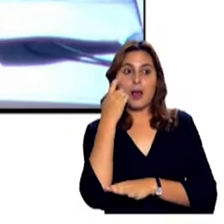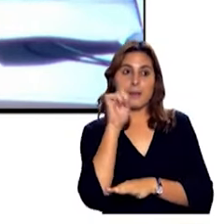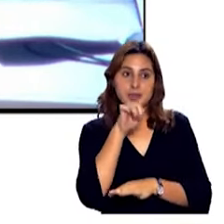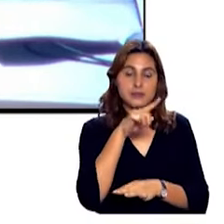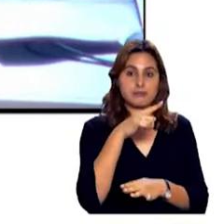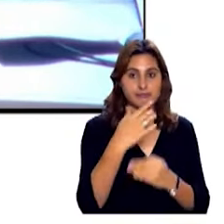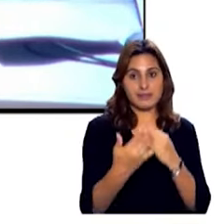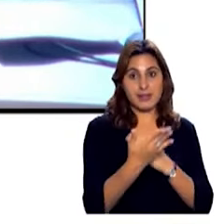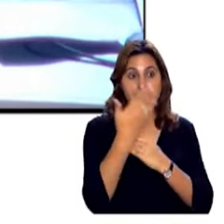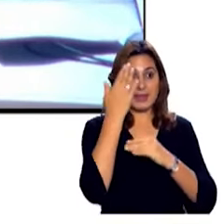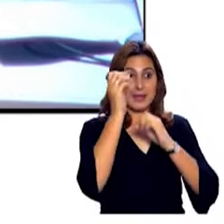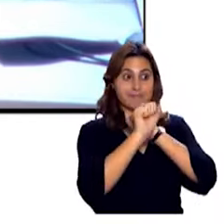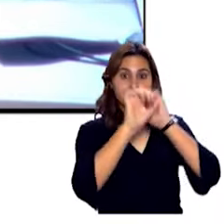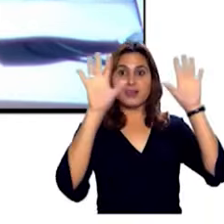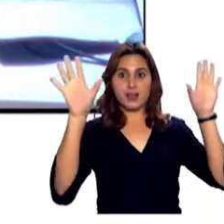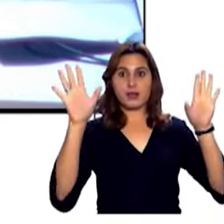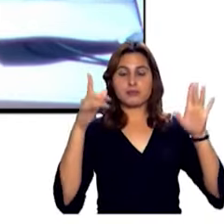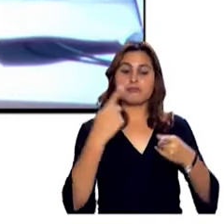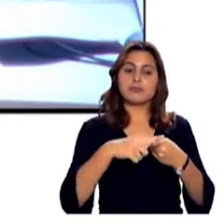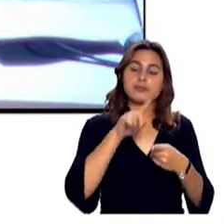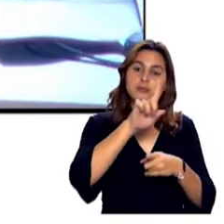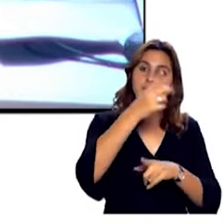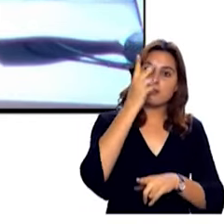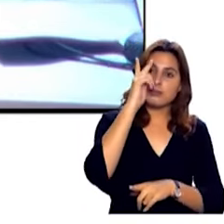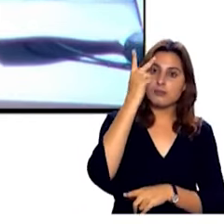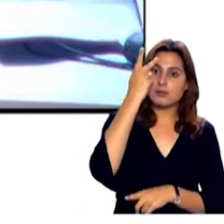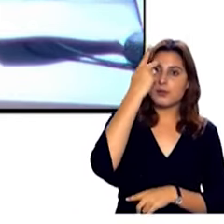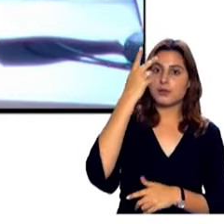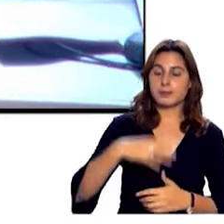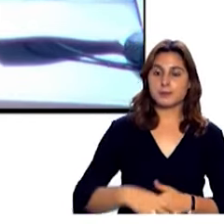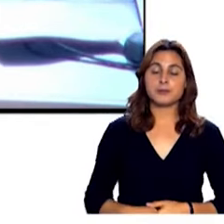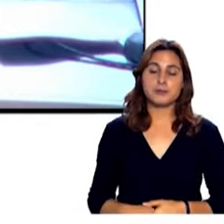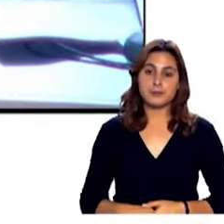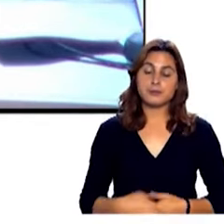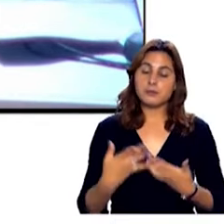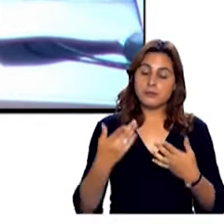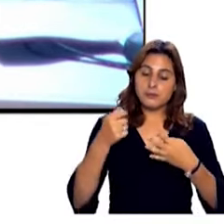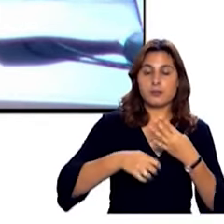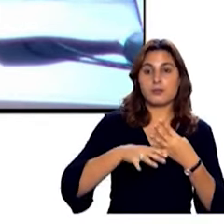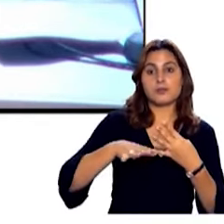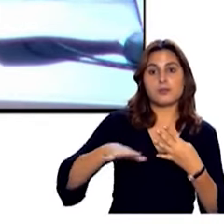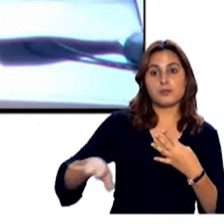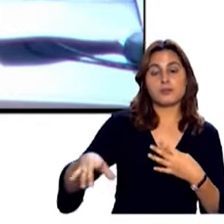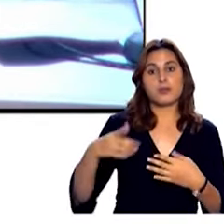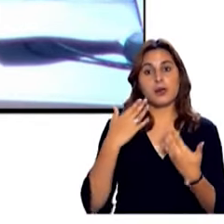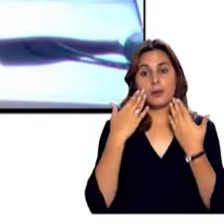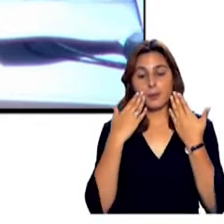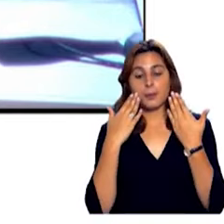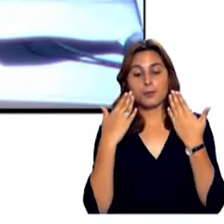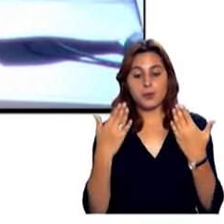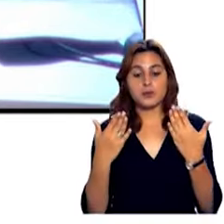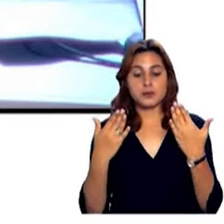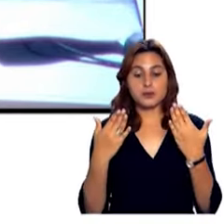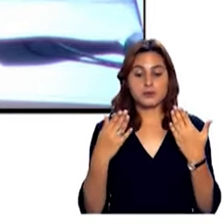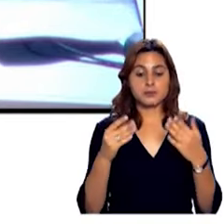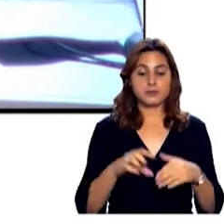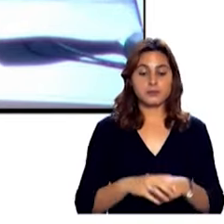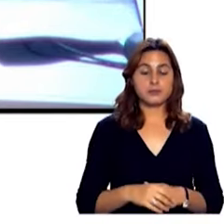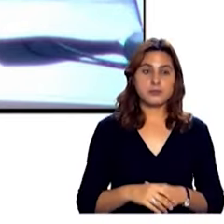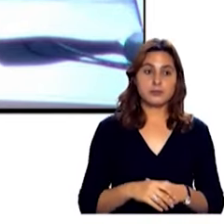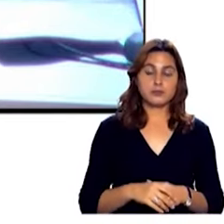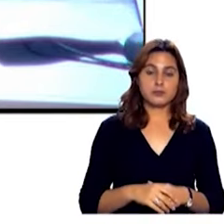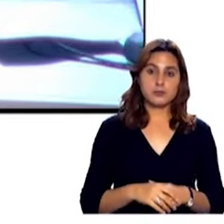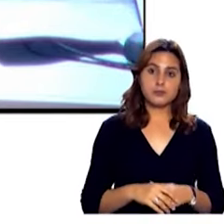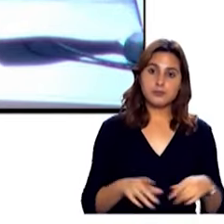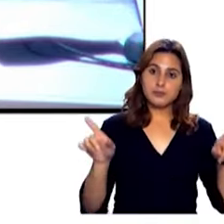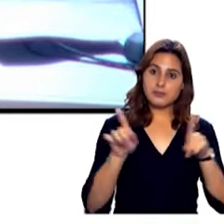une cohérence dans l'évolution de la jurisprudence Pour bien montrer que tout est cohérent ET que même si la cour de cassation évolue elle